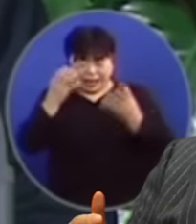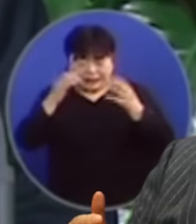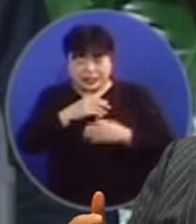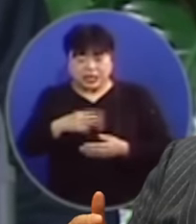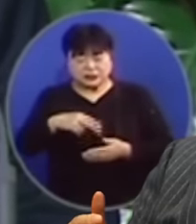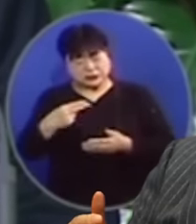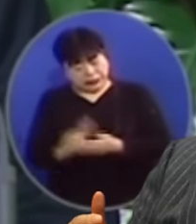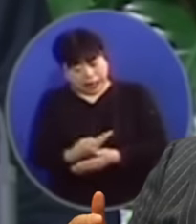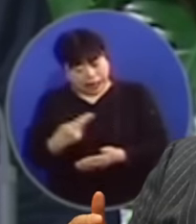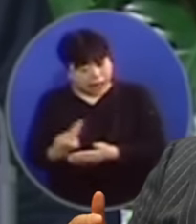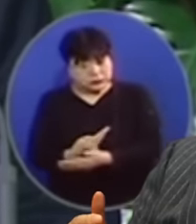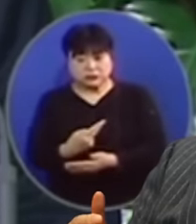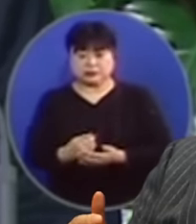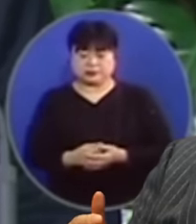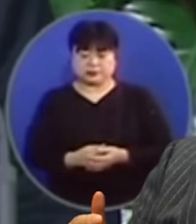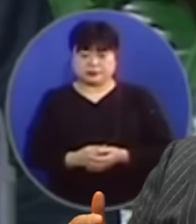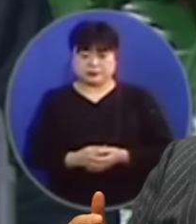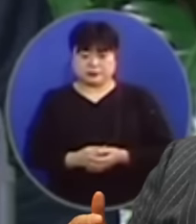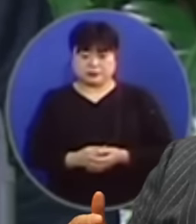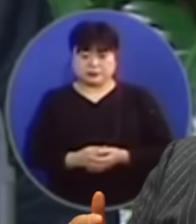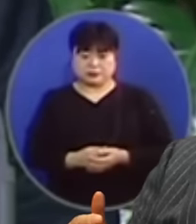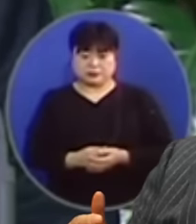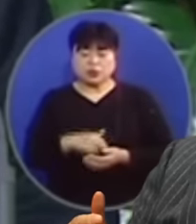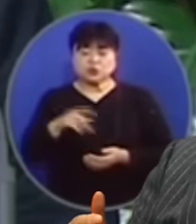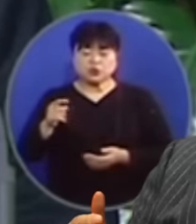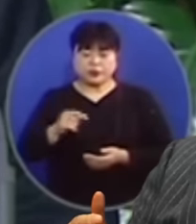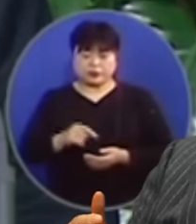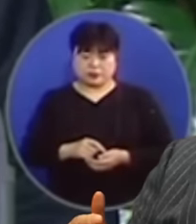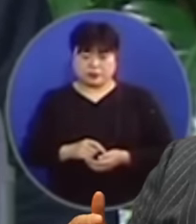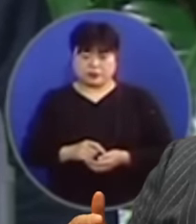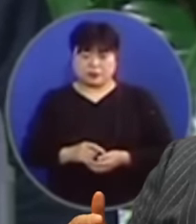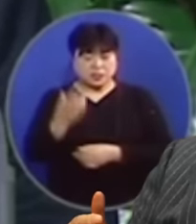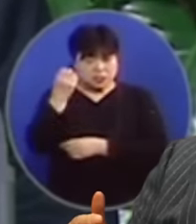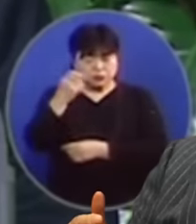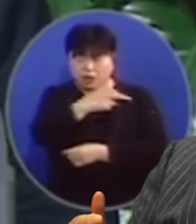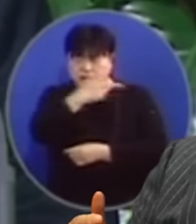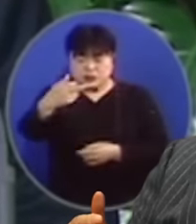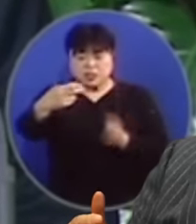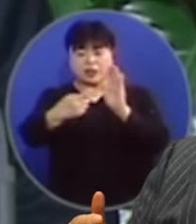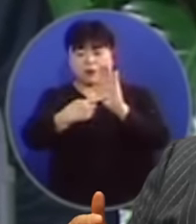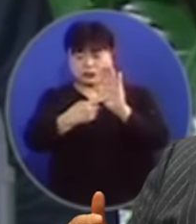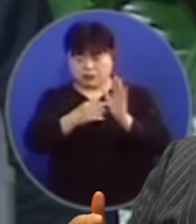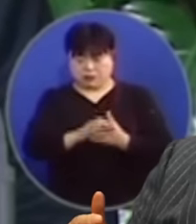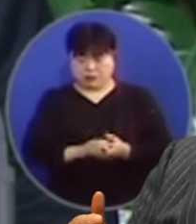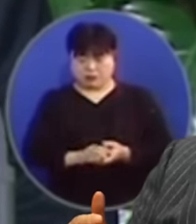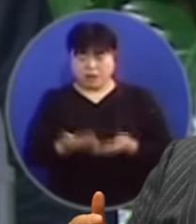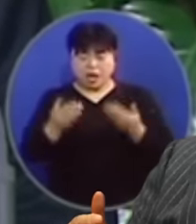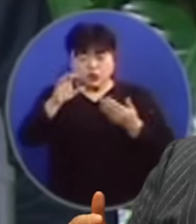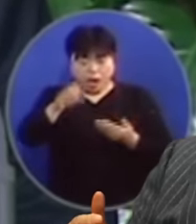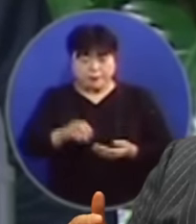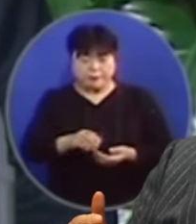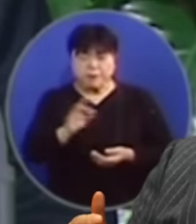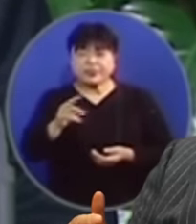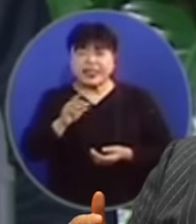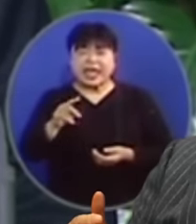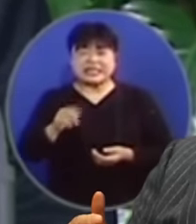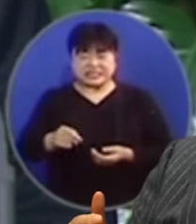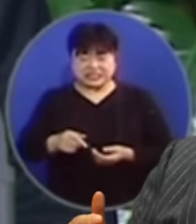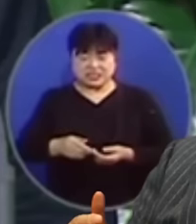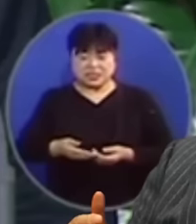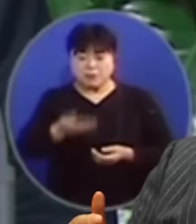자리에서 쓰러졌습니다. 그때 조선일보, 동아일보, 중앙일보에 크게 났습니다만 그 중에 몇